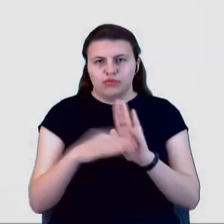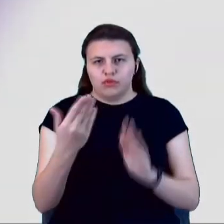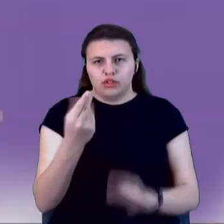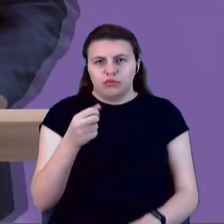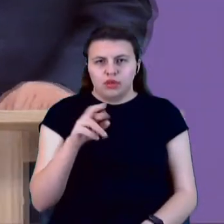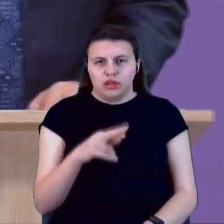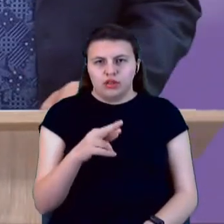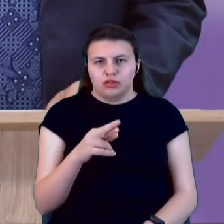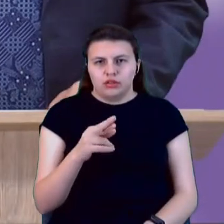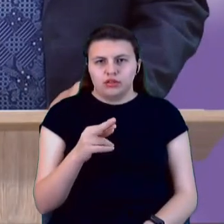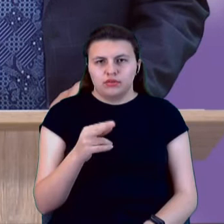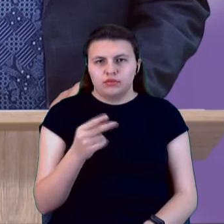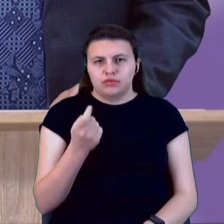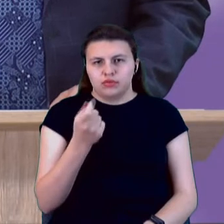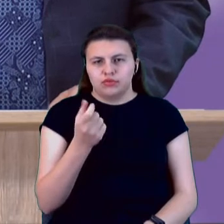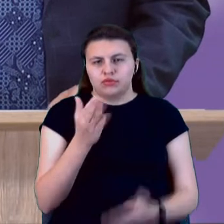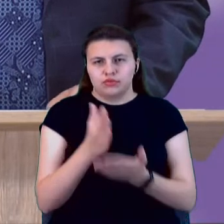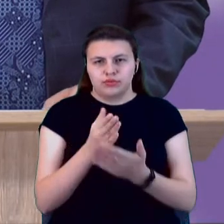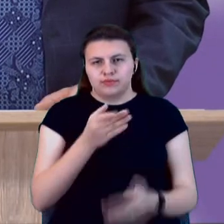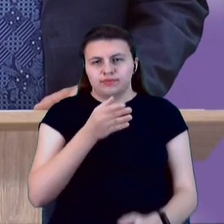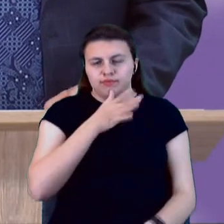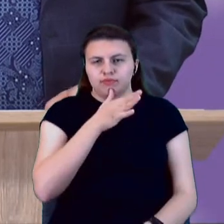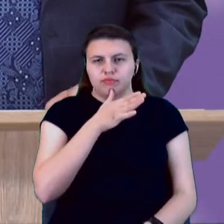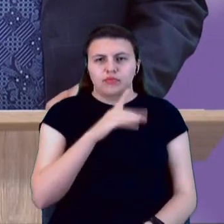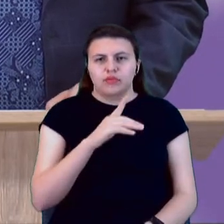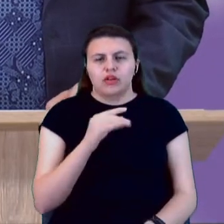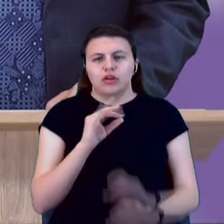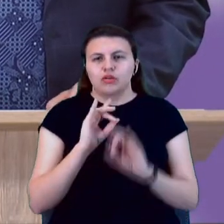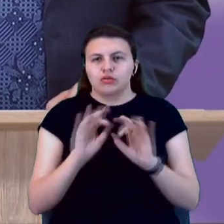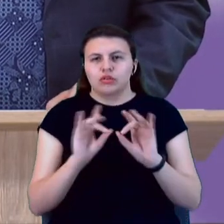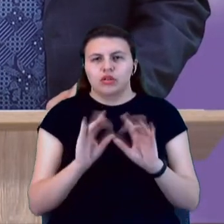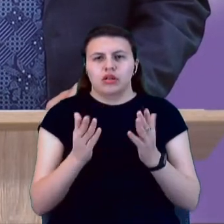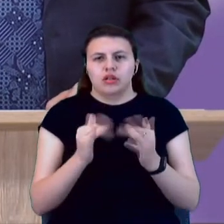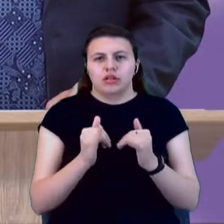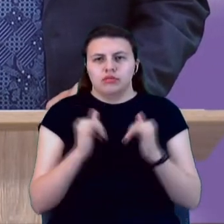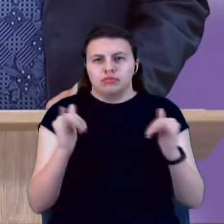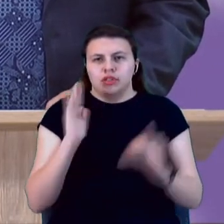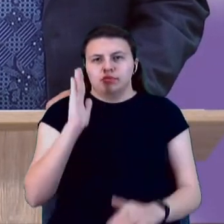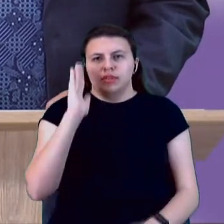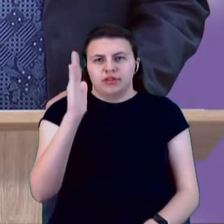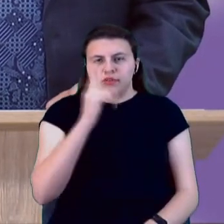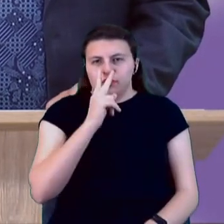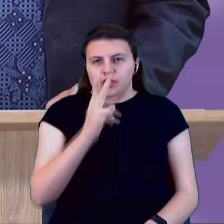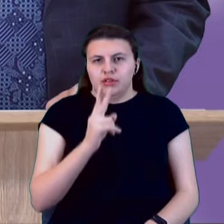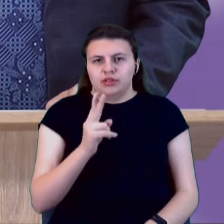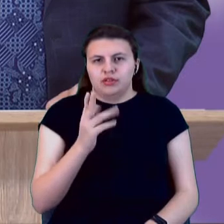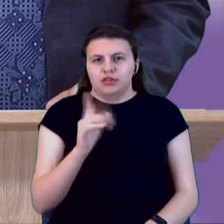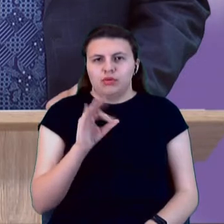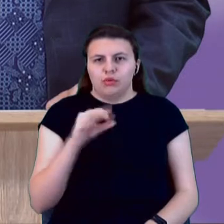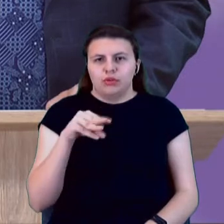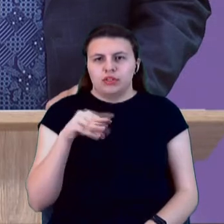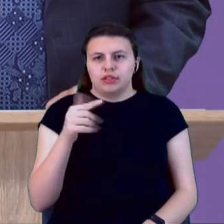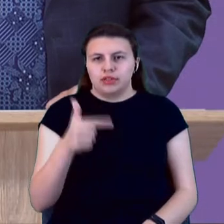на відповідь у вас зараз є. Розкажіть нам, будь ласка, які перспективи ви бачите від створення, наприклад, Краматорського ОТГ, наскільки